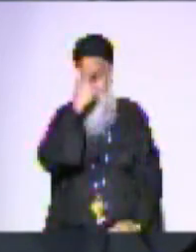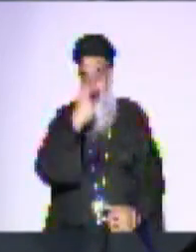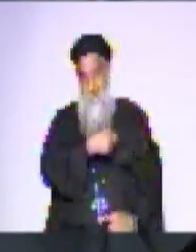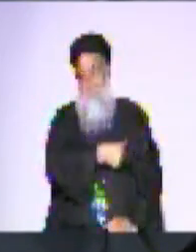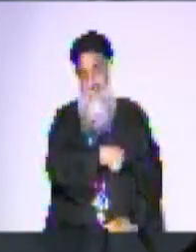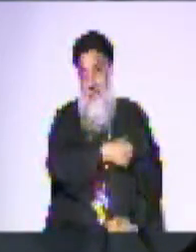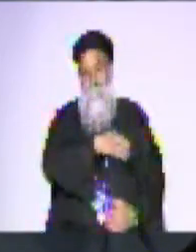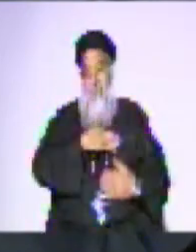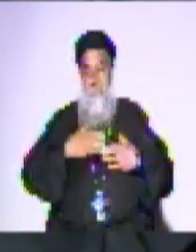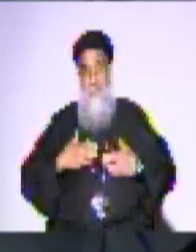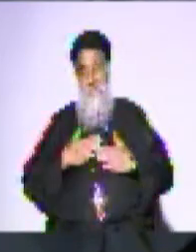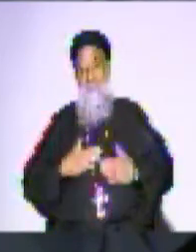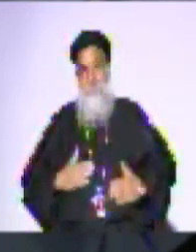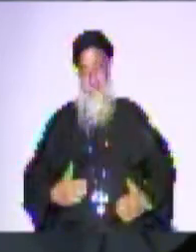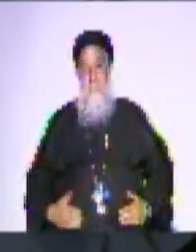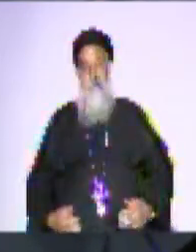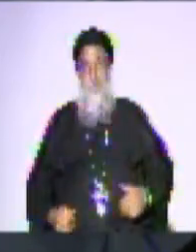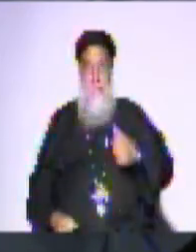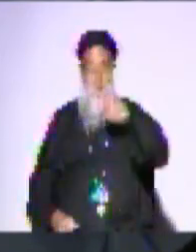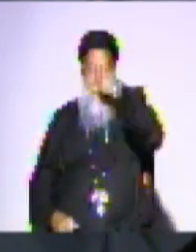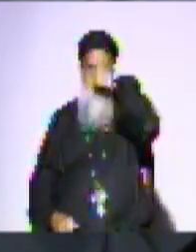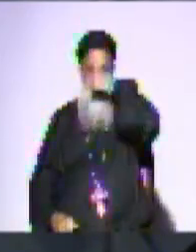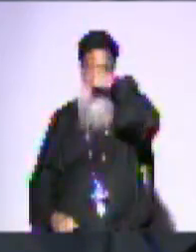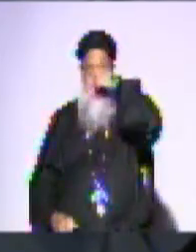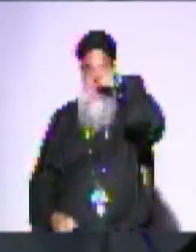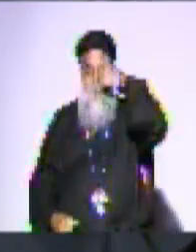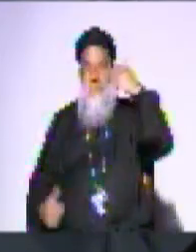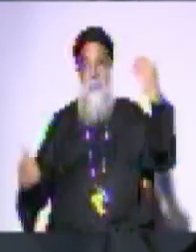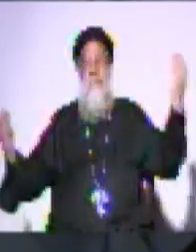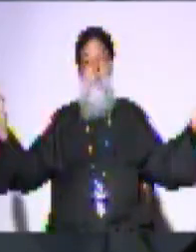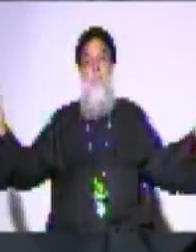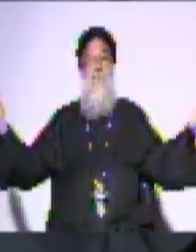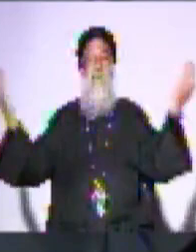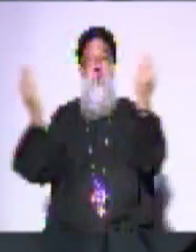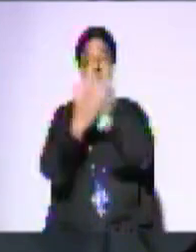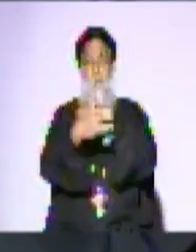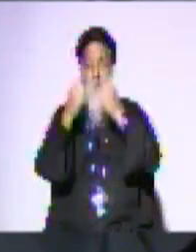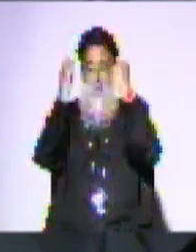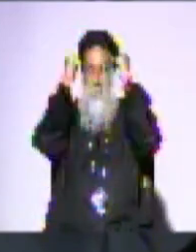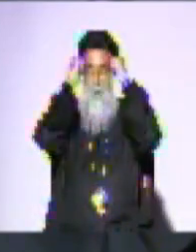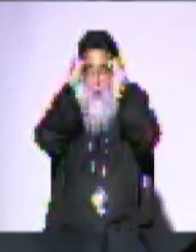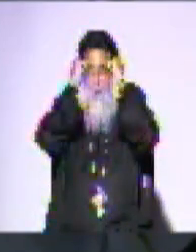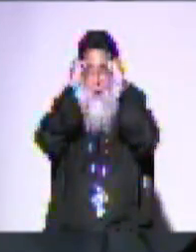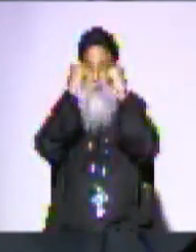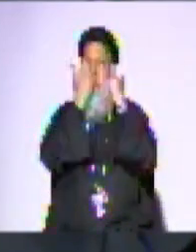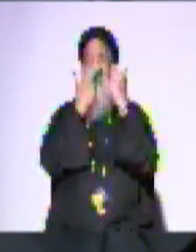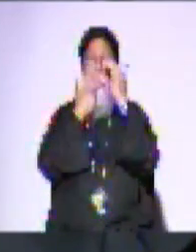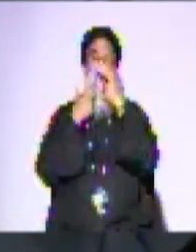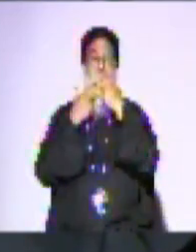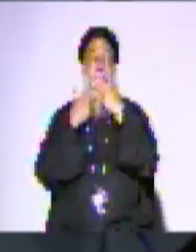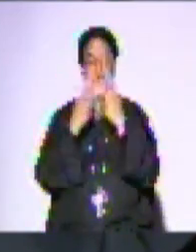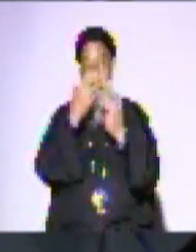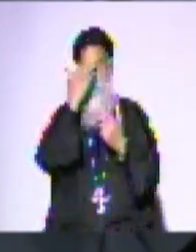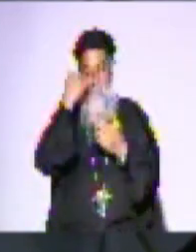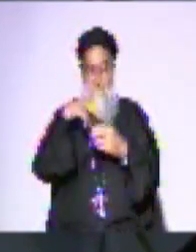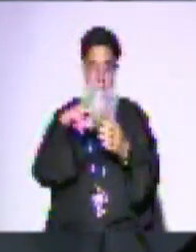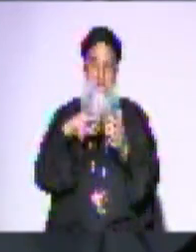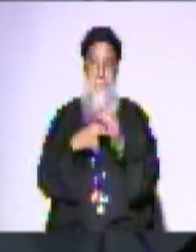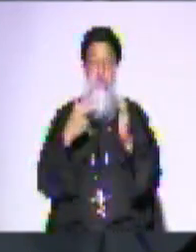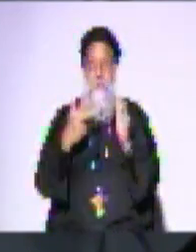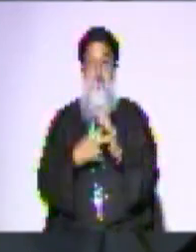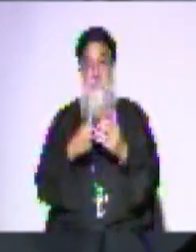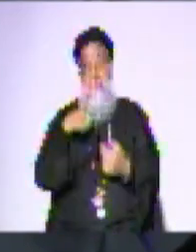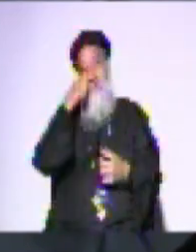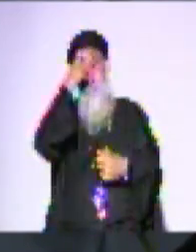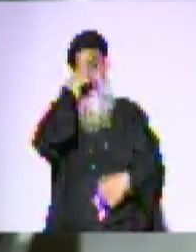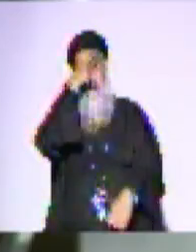القلب، الإرادة، الأعمال، فالتوبة هي تغيير كل الحاجات دي كلها، تغيير الفكر، الحواس، القلب، الإرادة والأعمال، مش كده؟